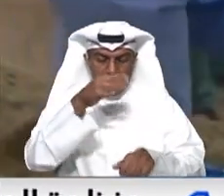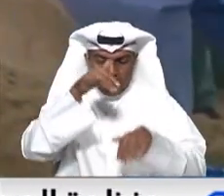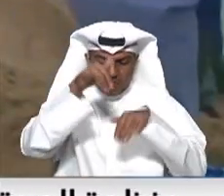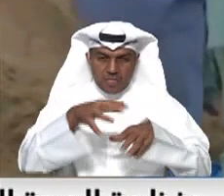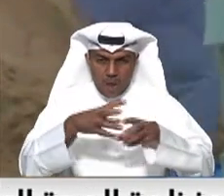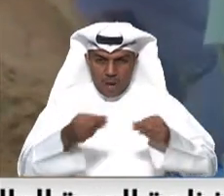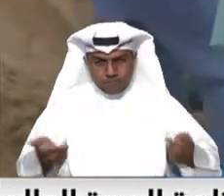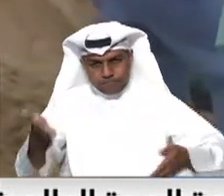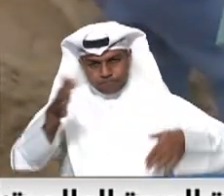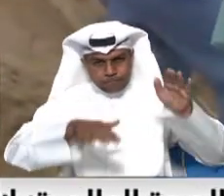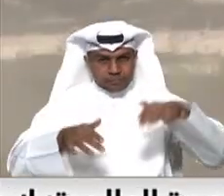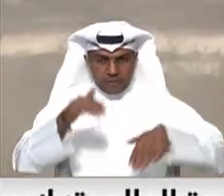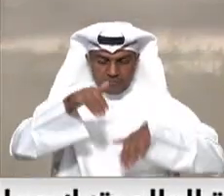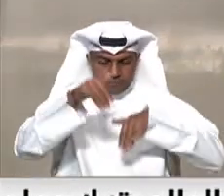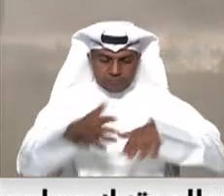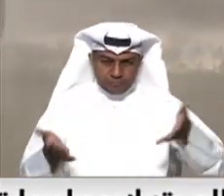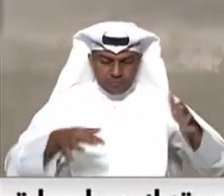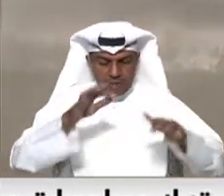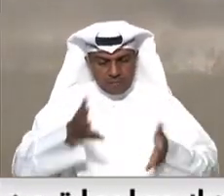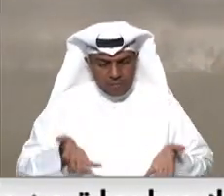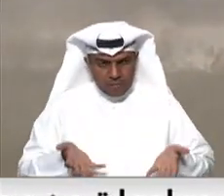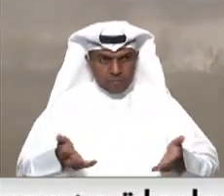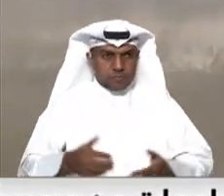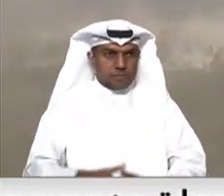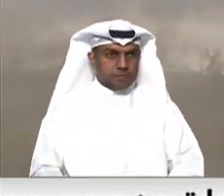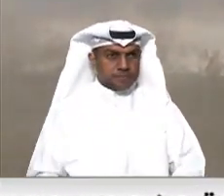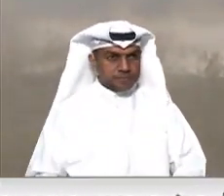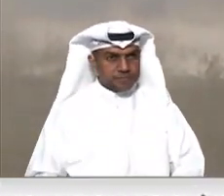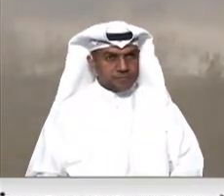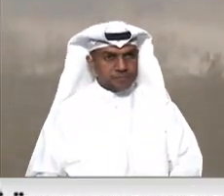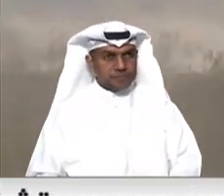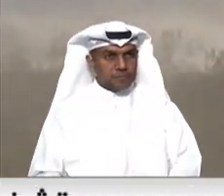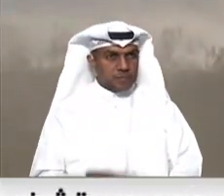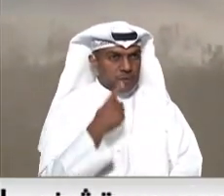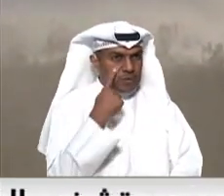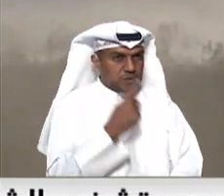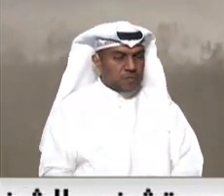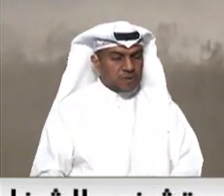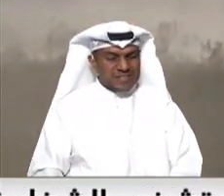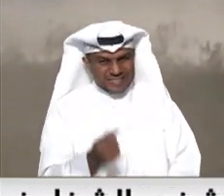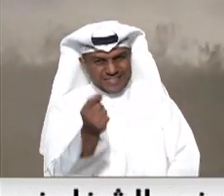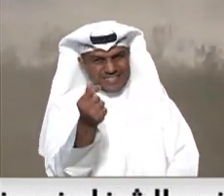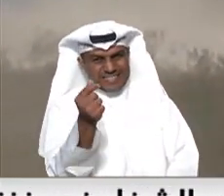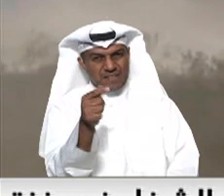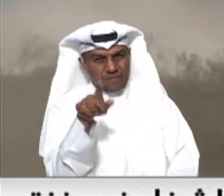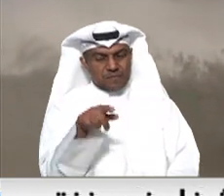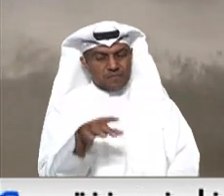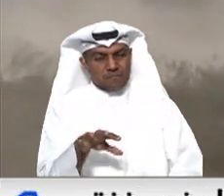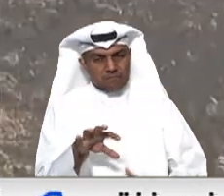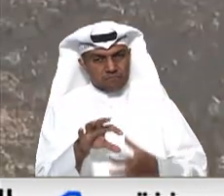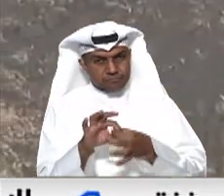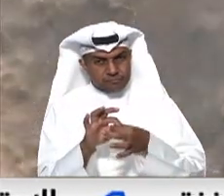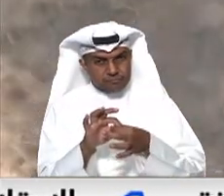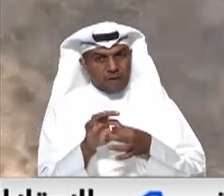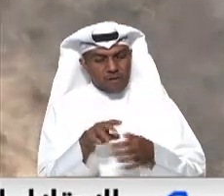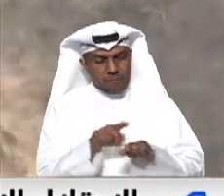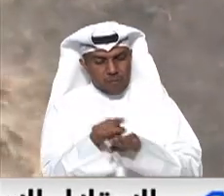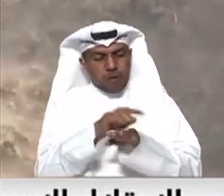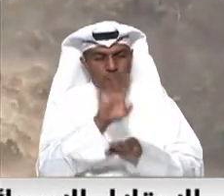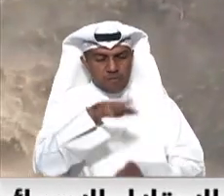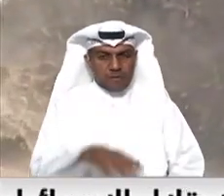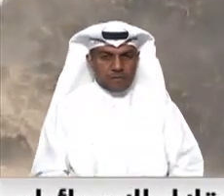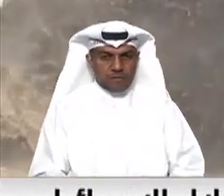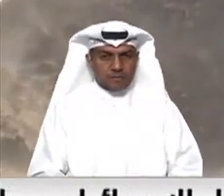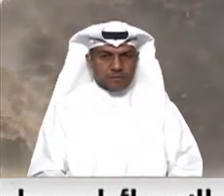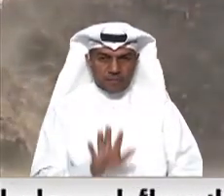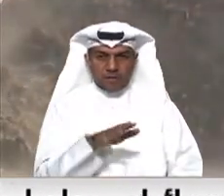من أبناء محافظات شمال غزة. ووسط خرق طفيف للهدنة بإطلاق نيران على المحاور